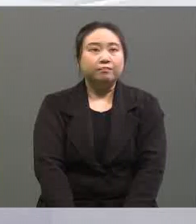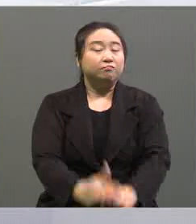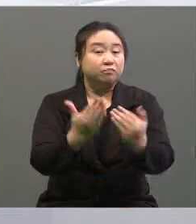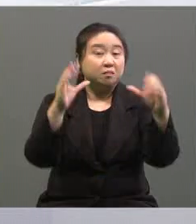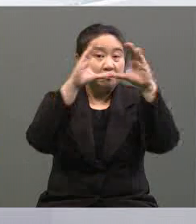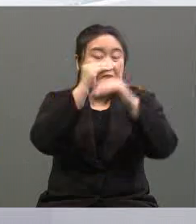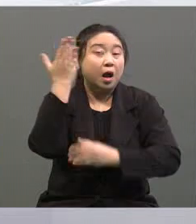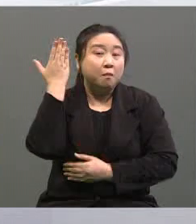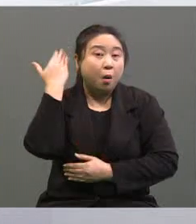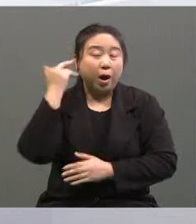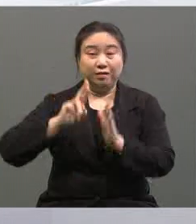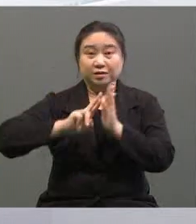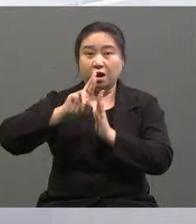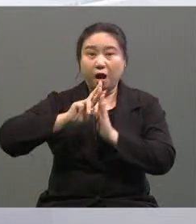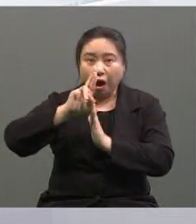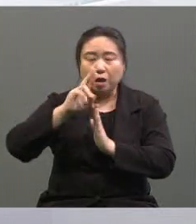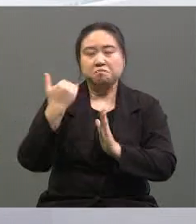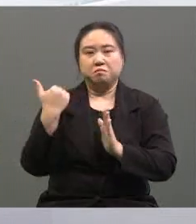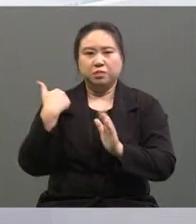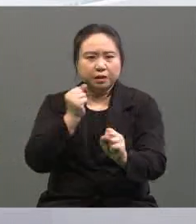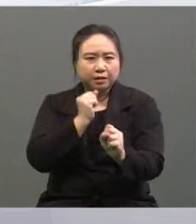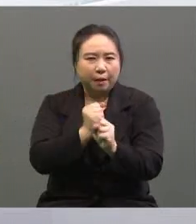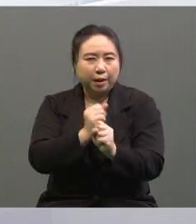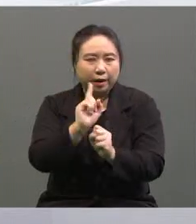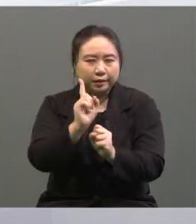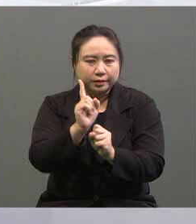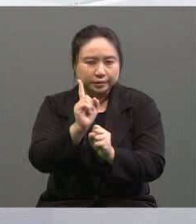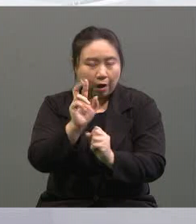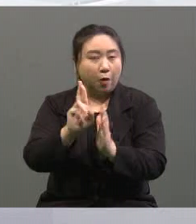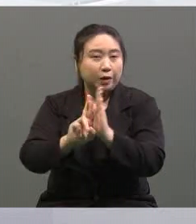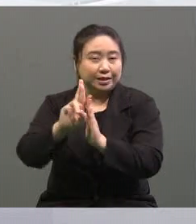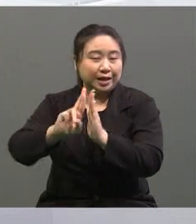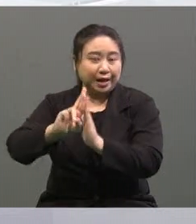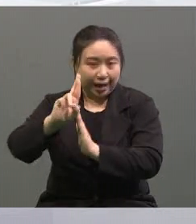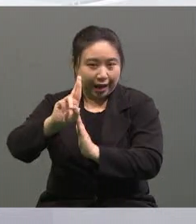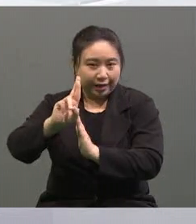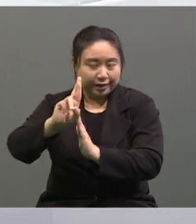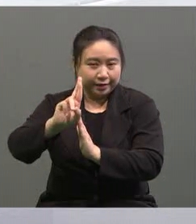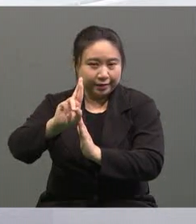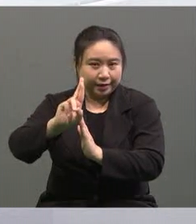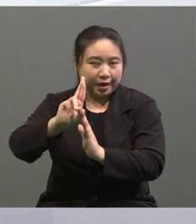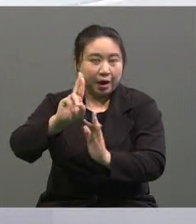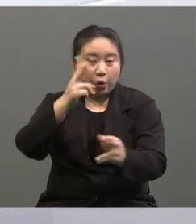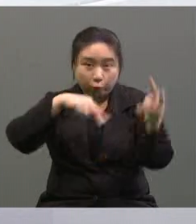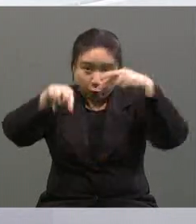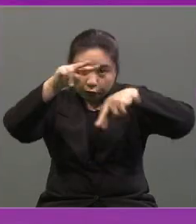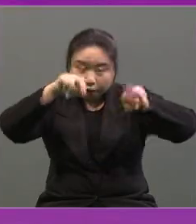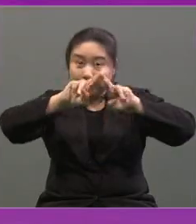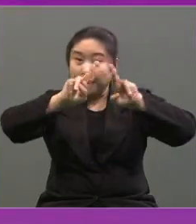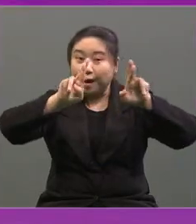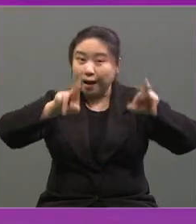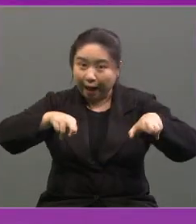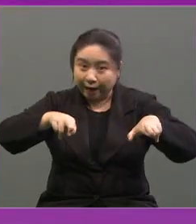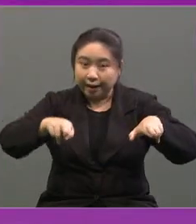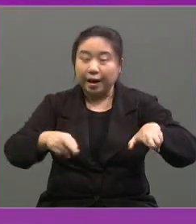ขณะเดียวกันเมื่อคืนนี้ที่จังหวัดเชียงรายเนี่ยเขาก็มีเปิดปฏิบัติการนะเชียงรายฟ้าใสนะคะล้มท่อมสอบบุกตรวจสอบร้านค้าต่างๆเพื่อ